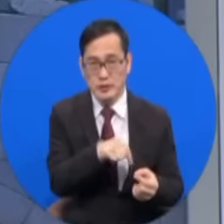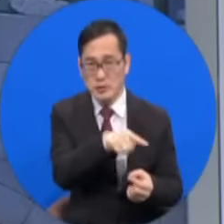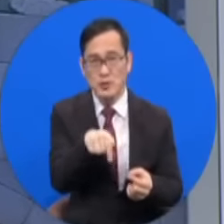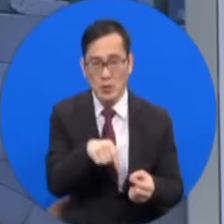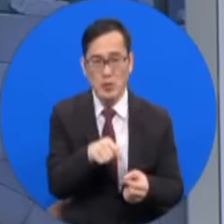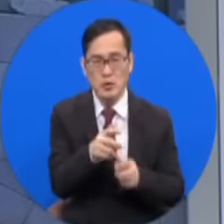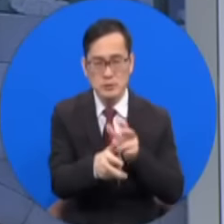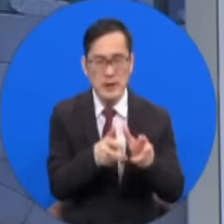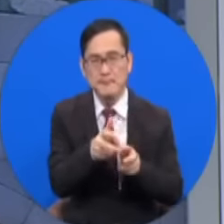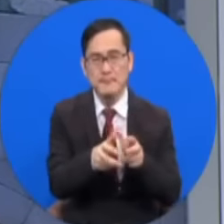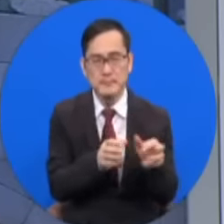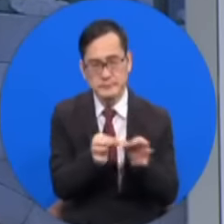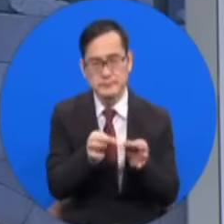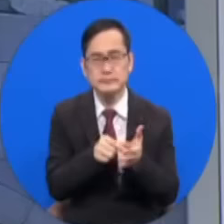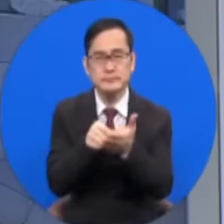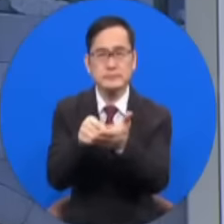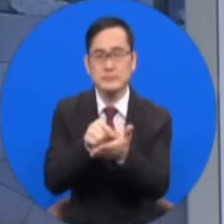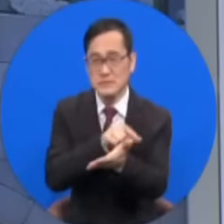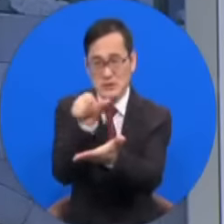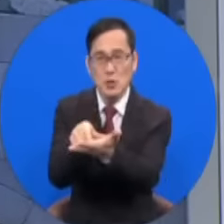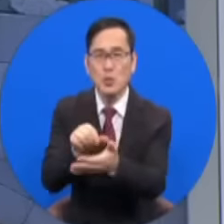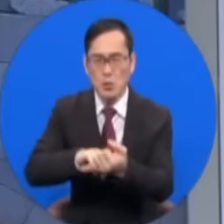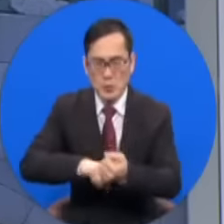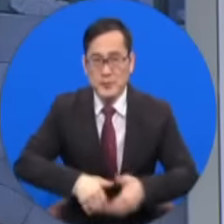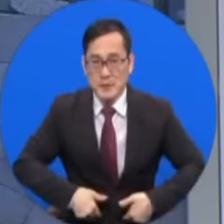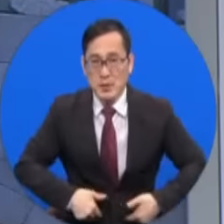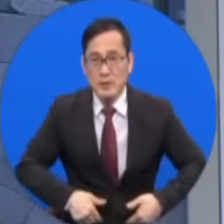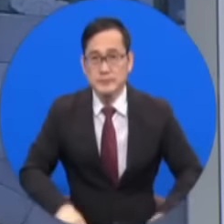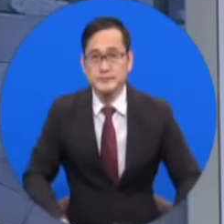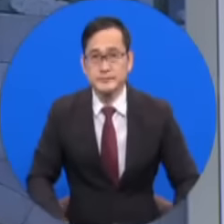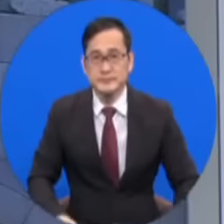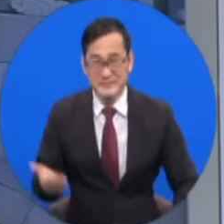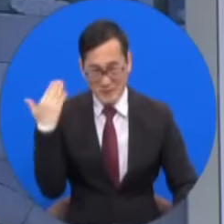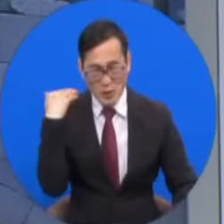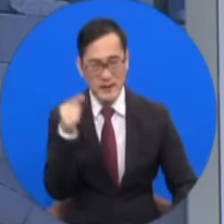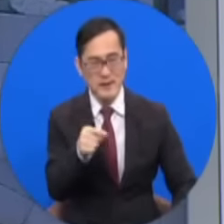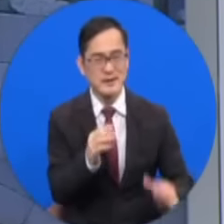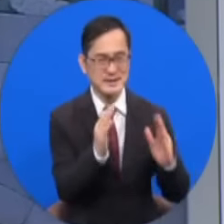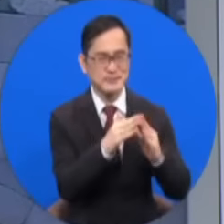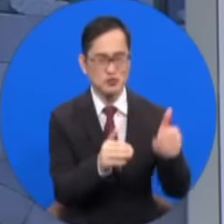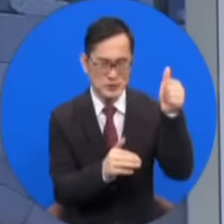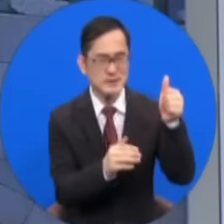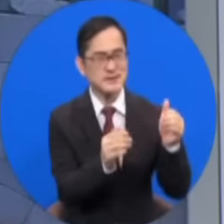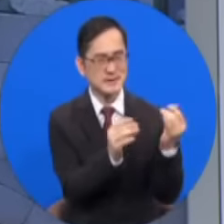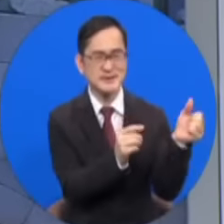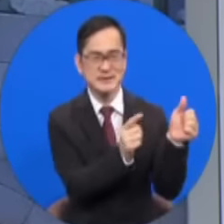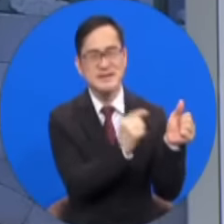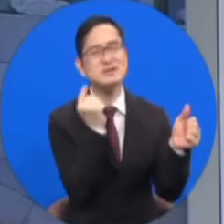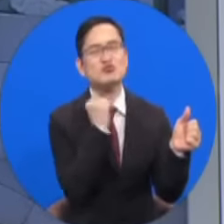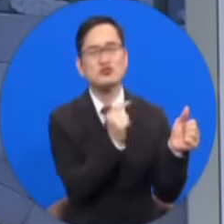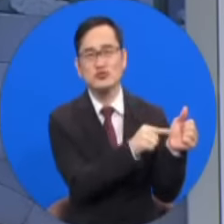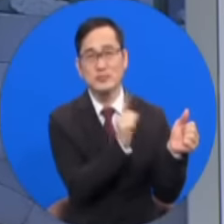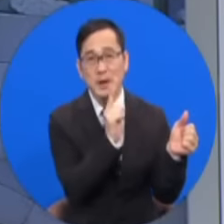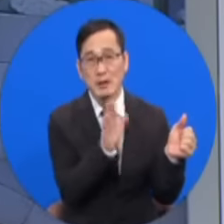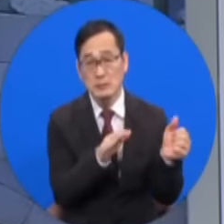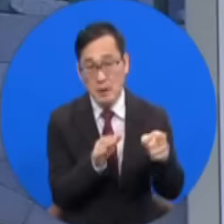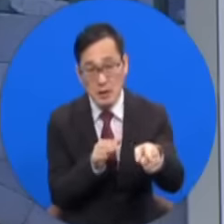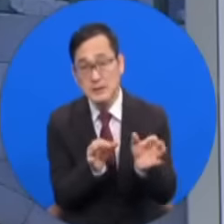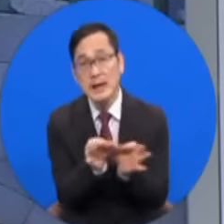때 송기 신부 명의로 돼 있었다지만 한 언론에서 그때부터 임대업이 시작됐다 미등록 임대업이 시작됐다고 하